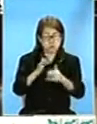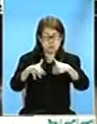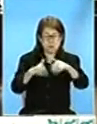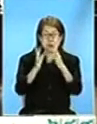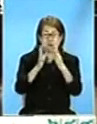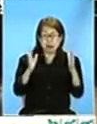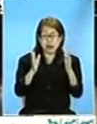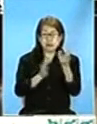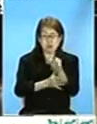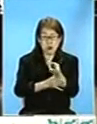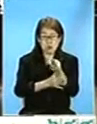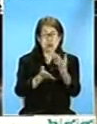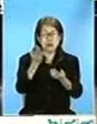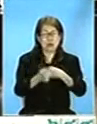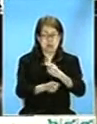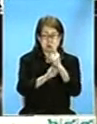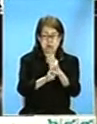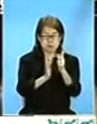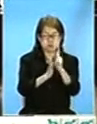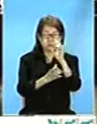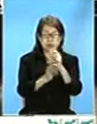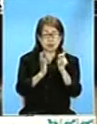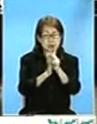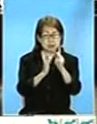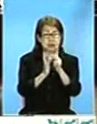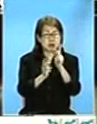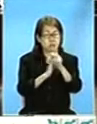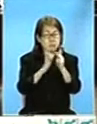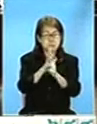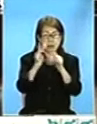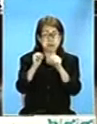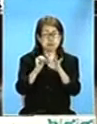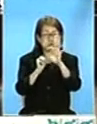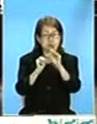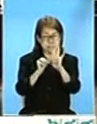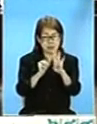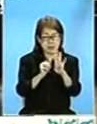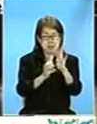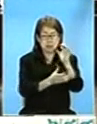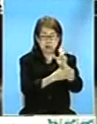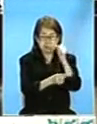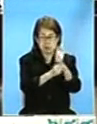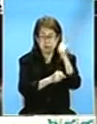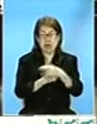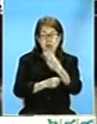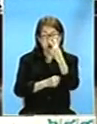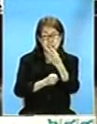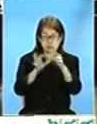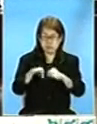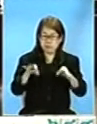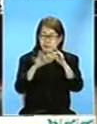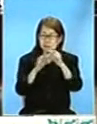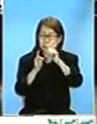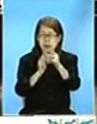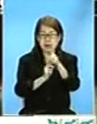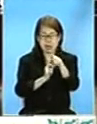ขอนำเอามาตรา94นะครับมาใช้โดยอนุโลมก็แปลว่าตรงไหนที่จำเป็นจะเอามาใช้ก็ห